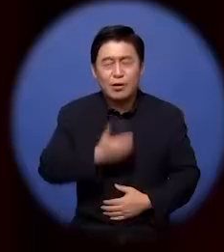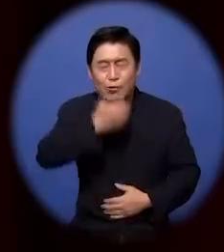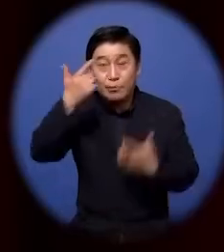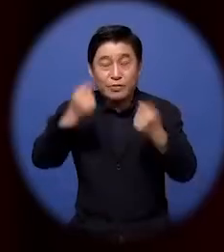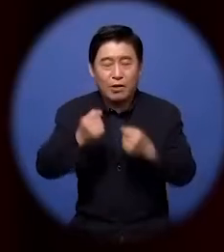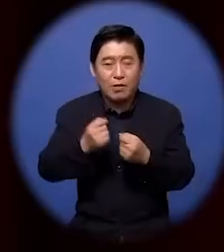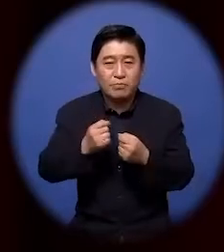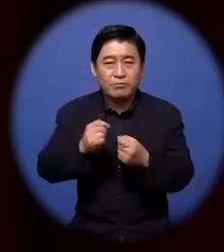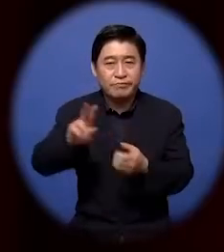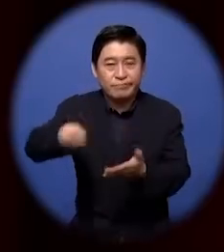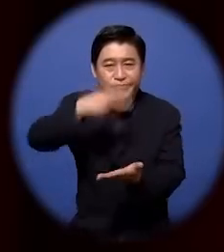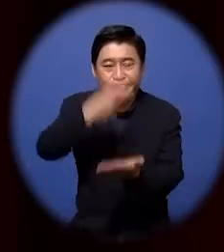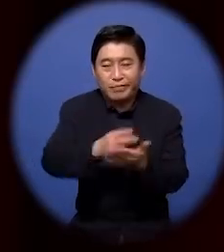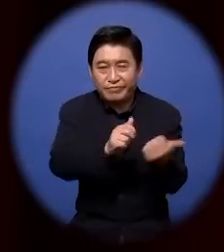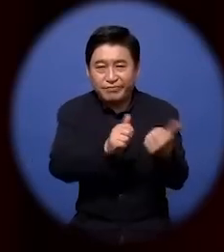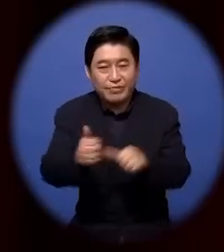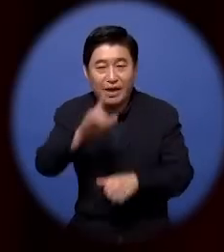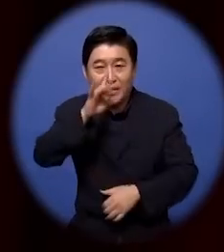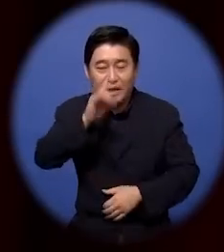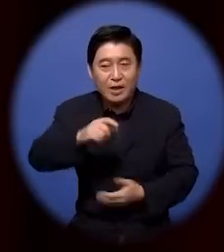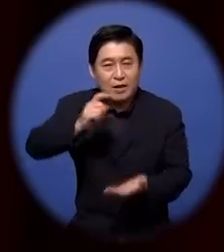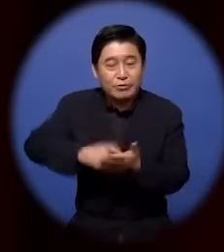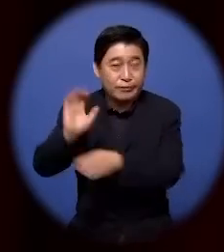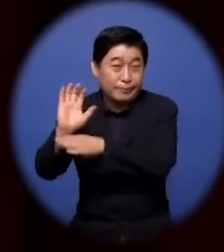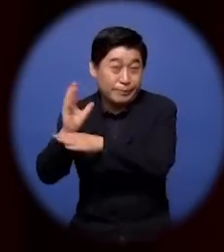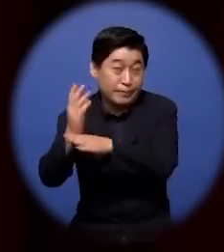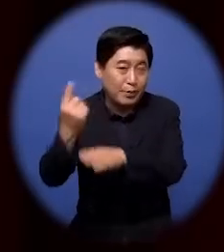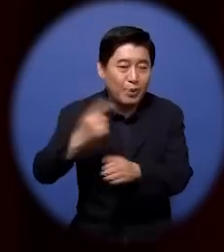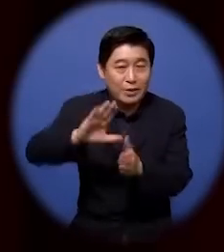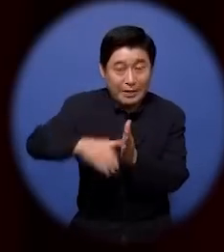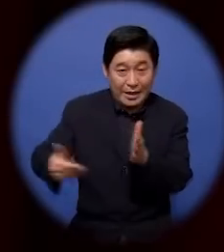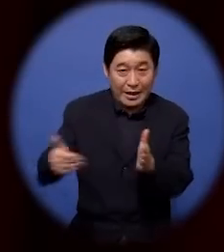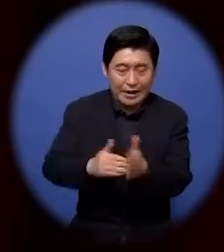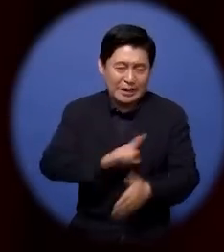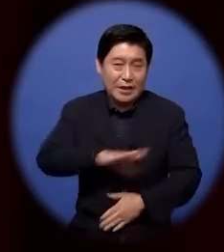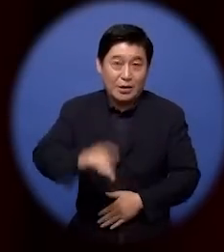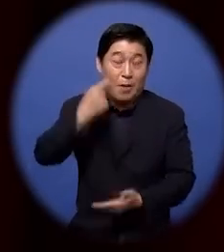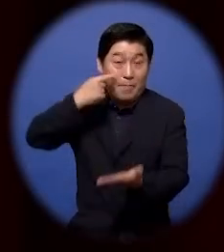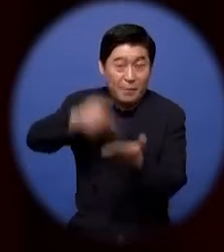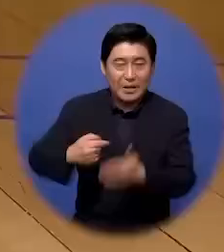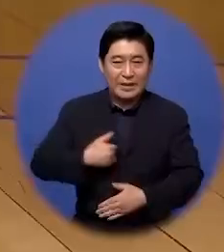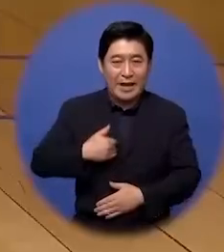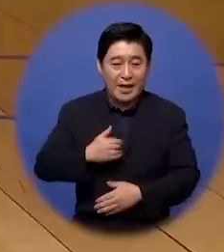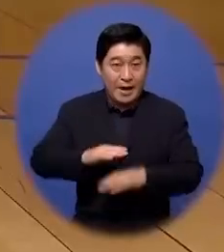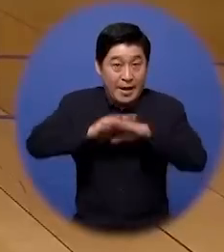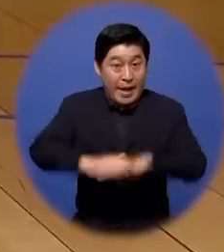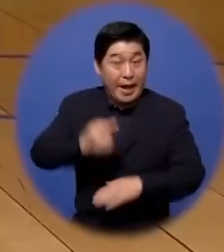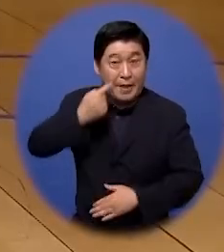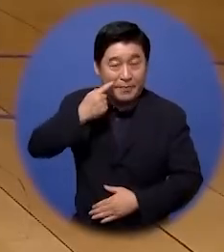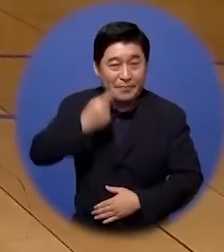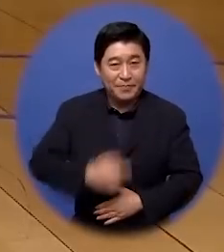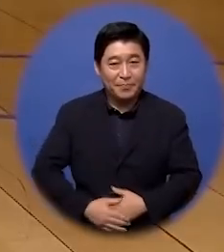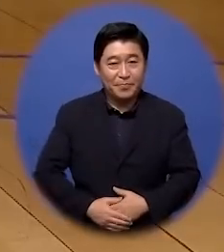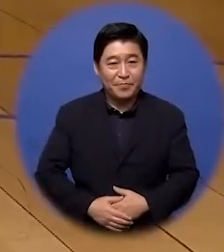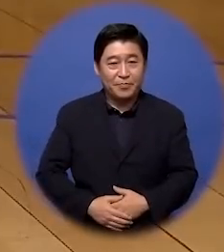꿈에서처럼 끔찍한 일은 없어야 해. 구급대원이 오는 시간 동안 최초 목격자인 내가 나서야겠다.